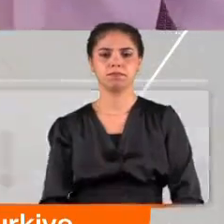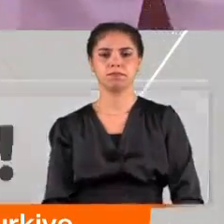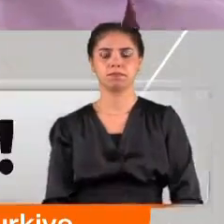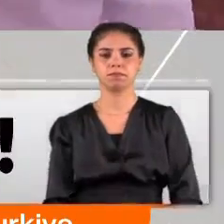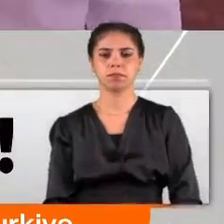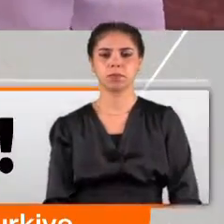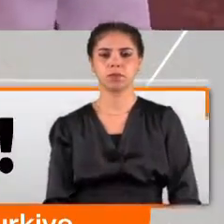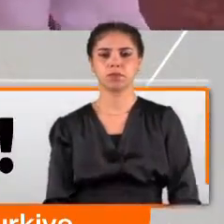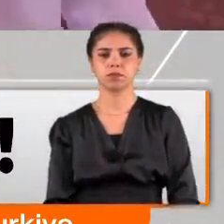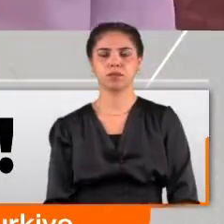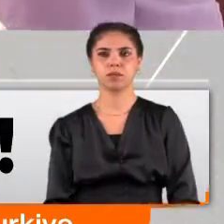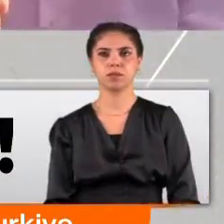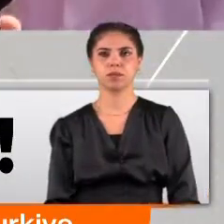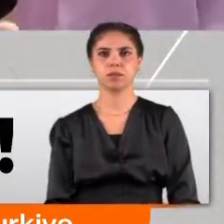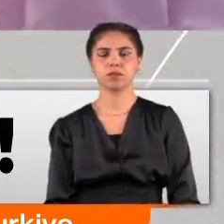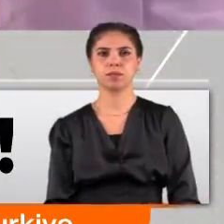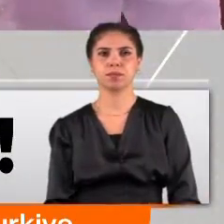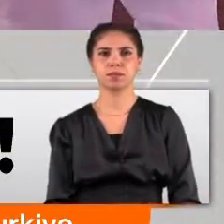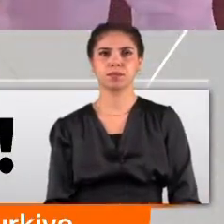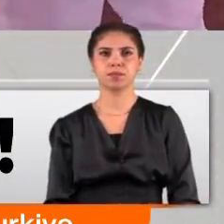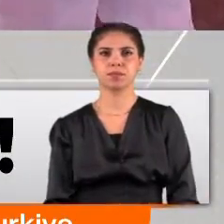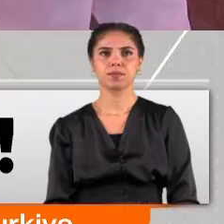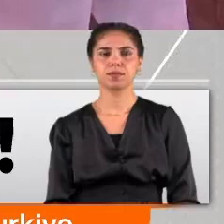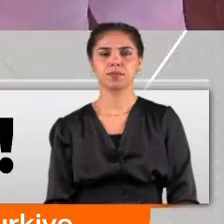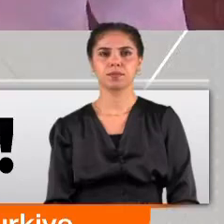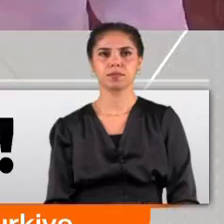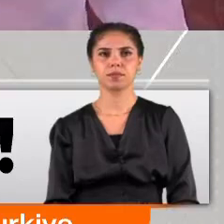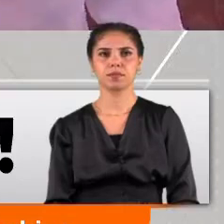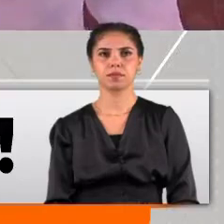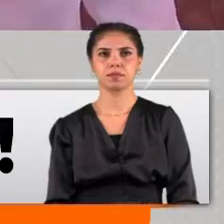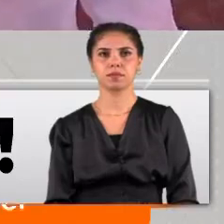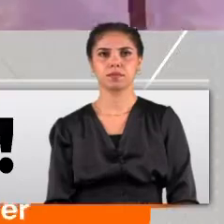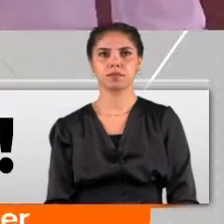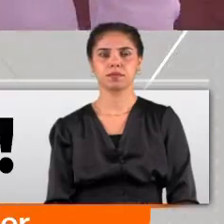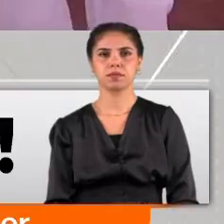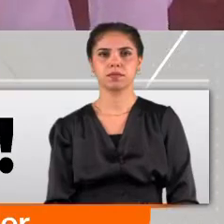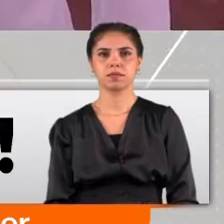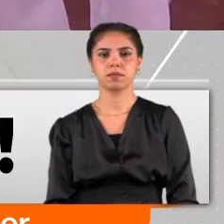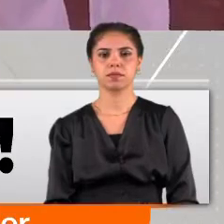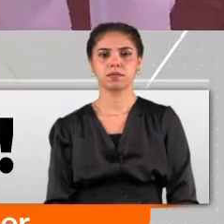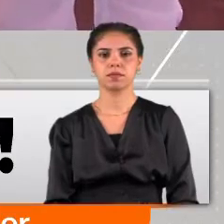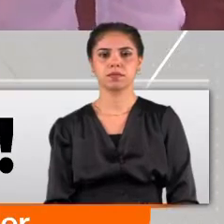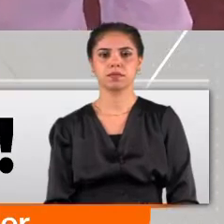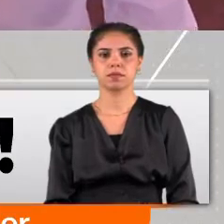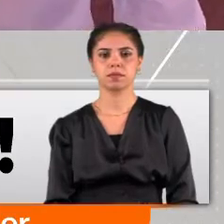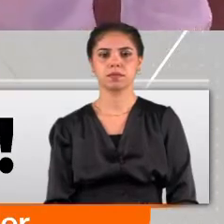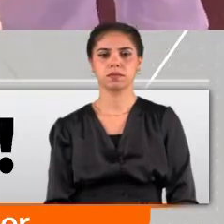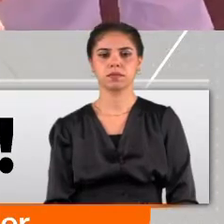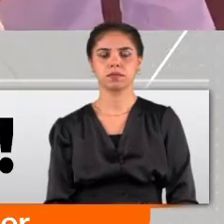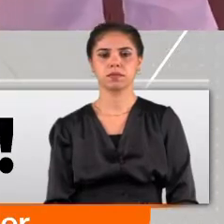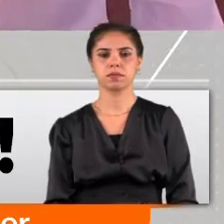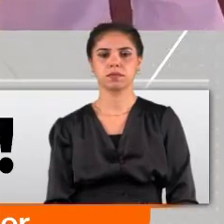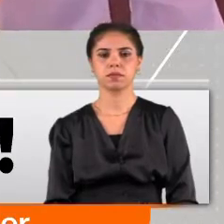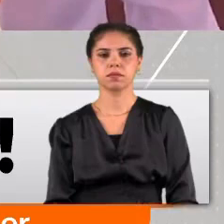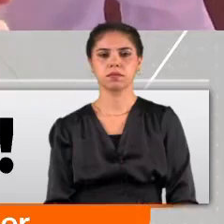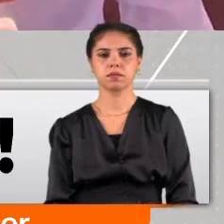Gün geçtikçe her şey pahalanıyor. Akaryakıt, enerji, gaz fiyatları artıyor. Ben gençlerle çalışıyorum. İşsizlik,